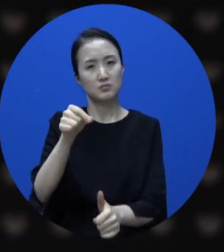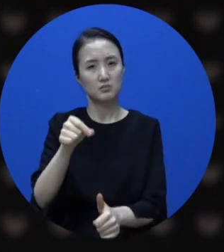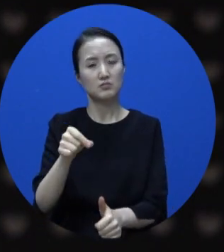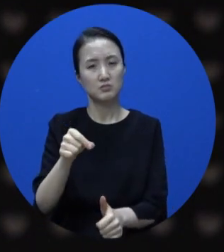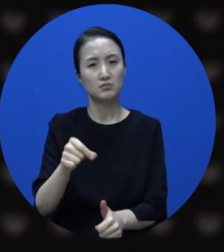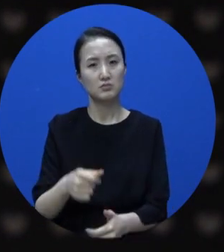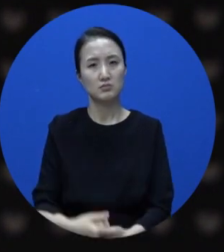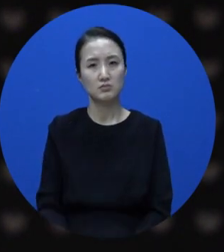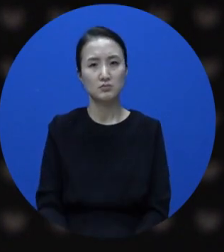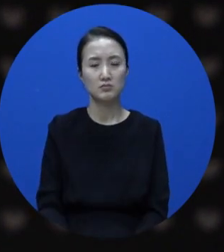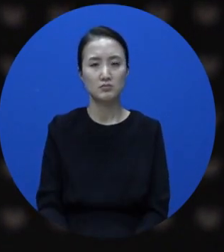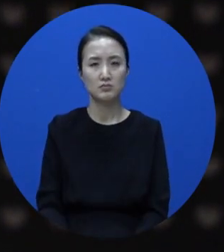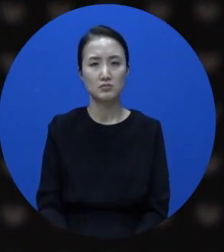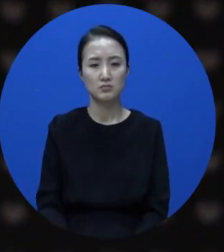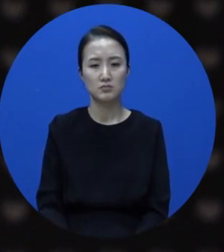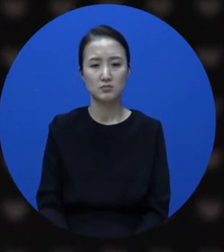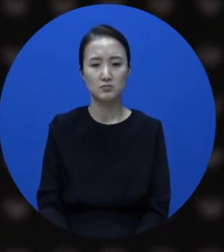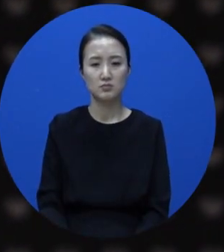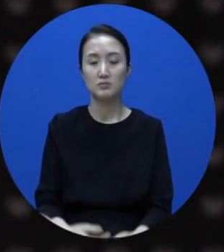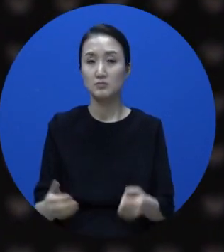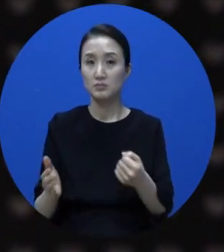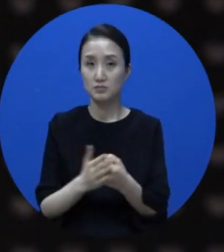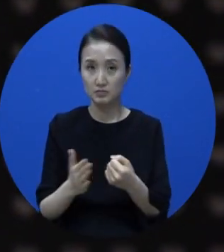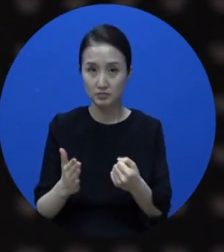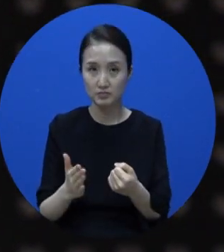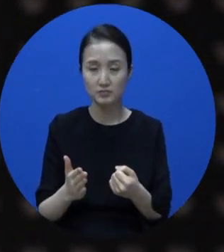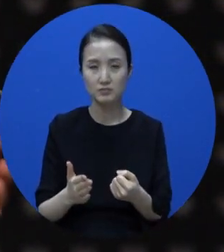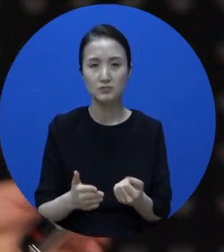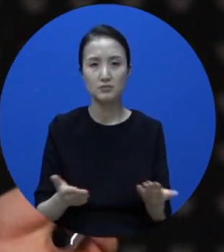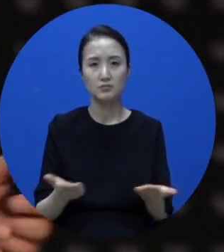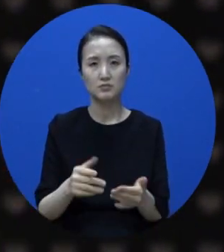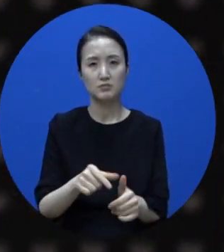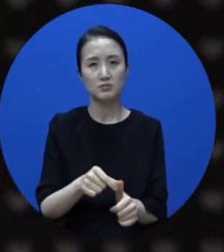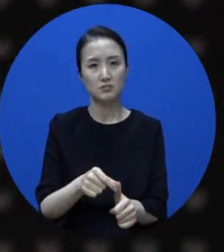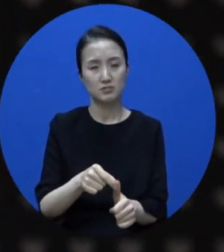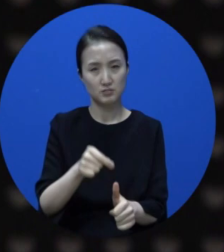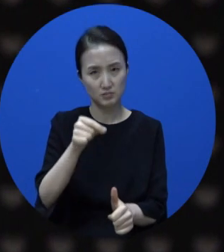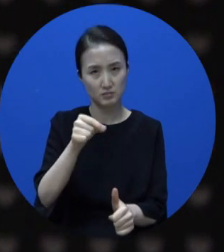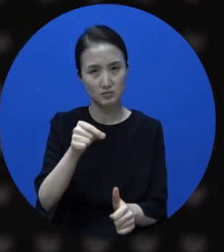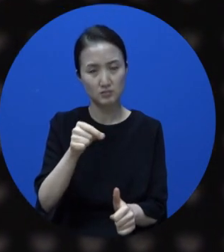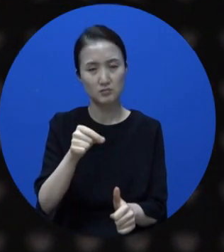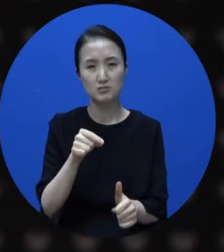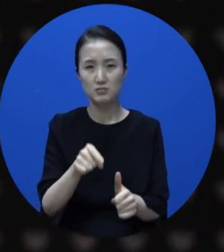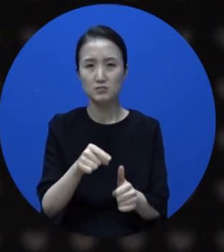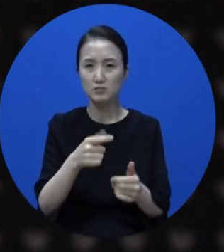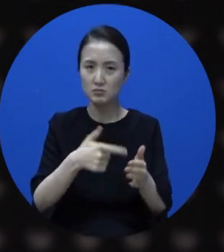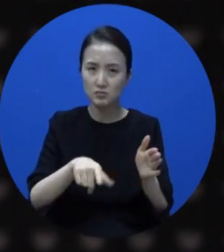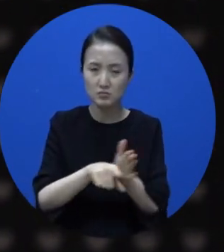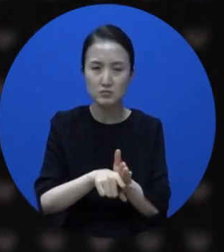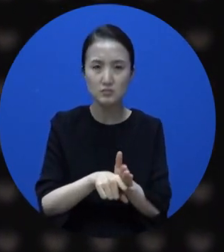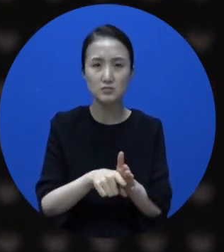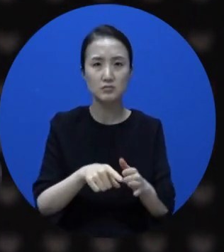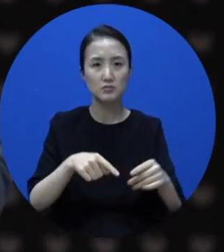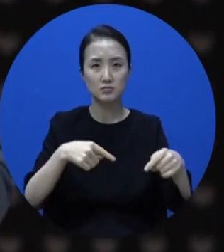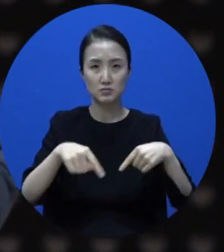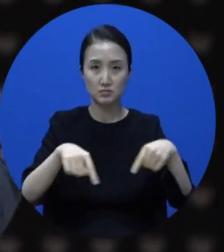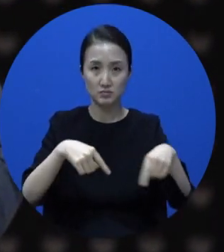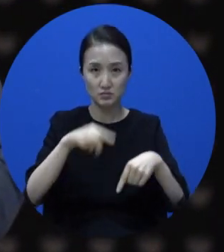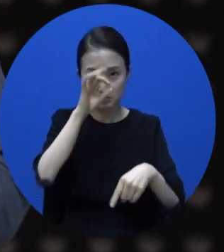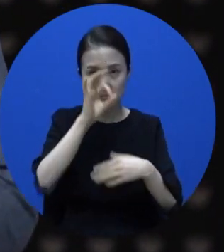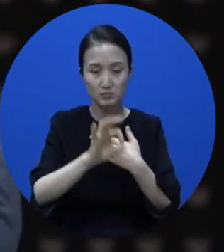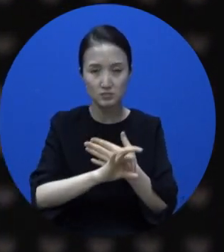나타난다 그렇기 때문에 고용정책 2 아니라 투자 활성화 정책이 필요하다 라고 강조를 하는